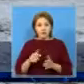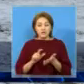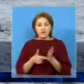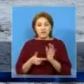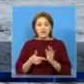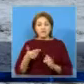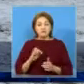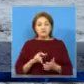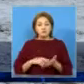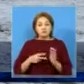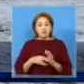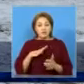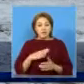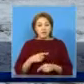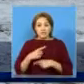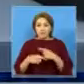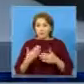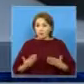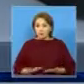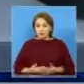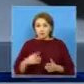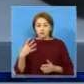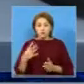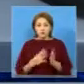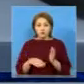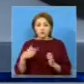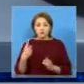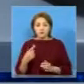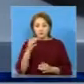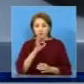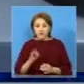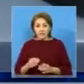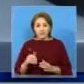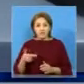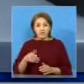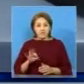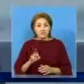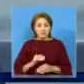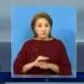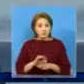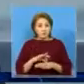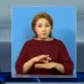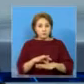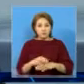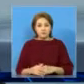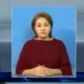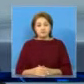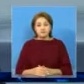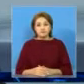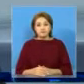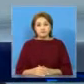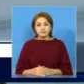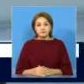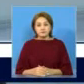жоспарланған. Ендігі меже өңір халқының 91%-ын көгілдір отынмен қамтамасыз ету. 2,6 миллиард теңге